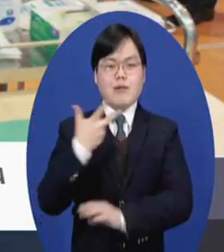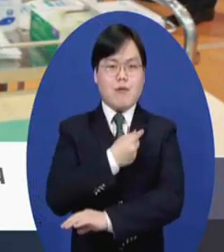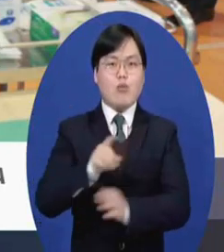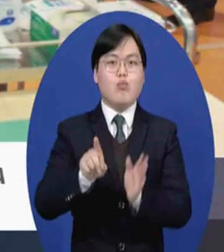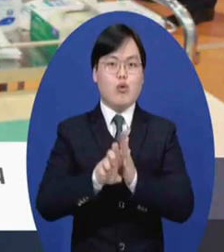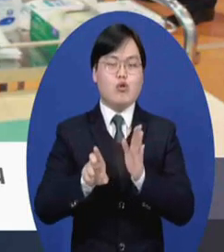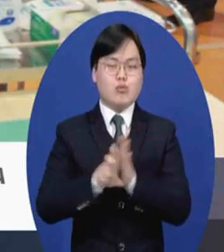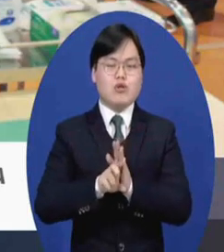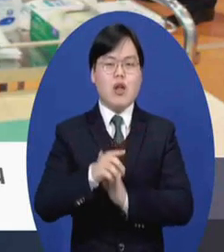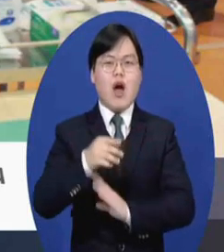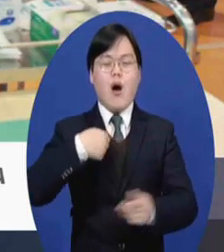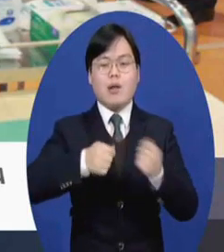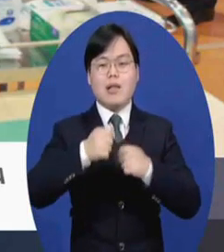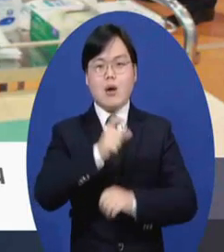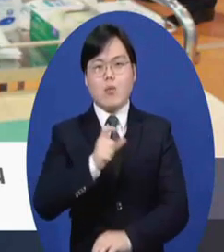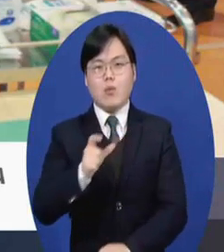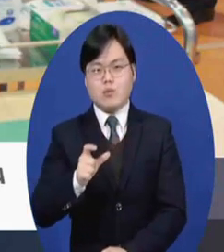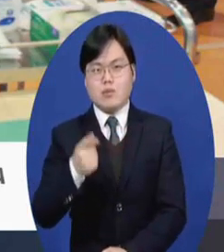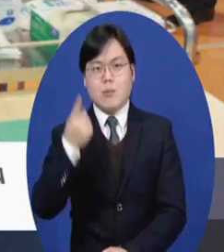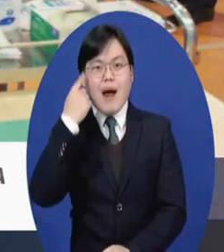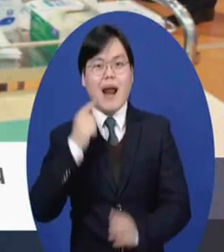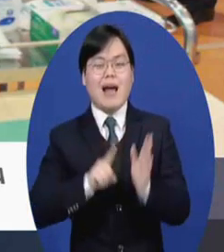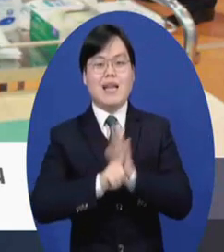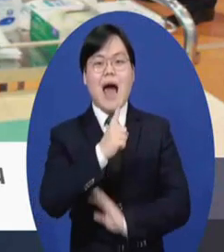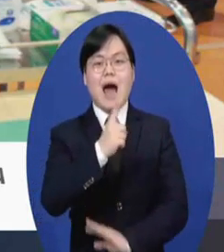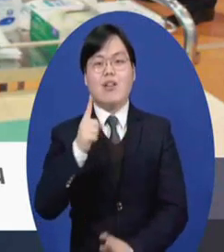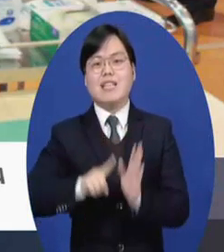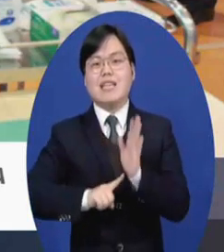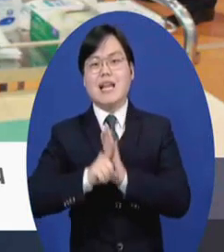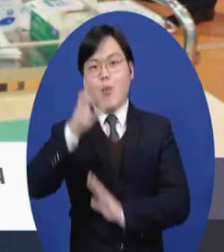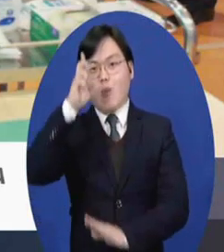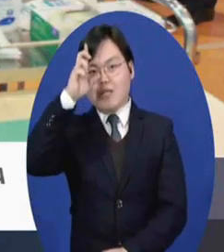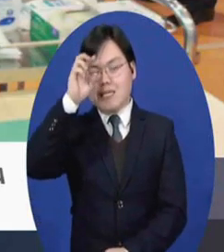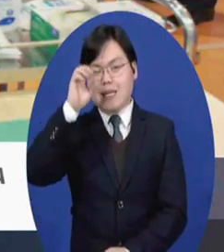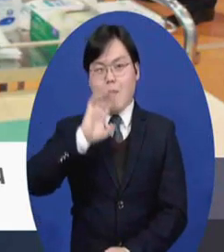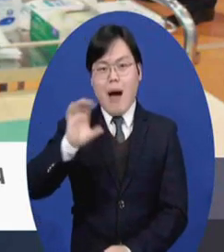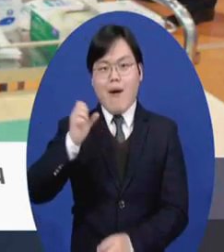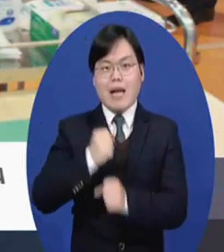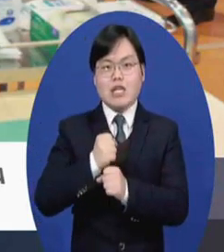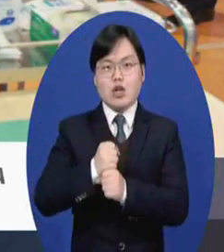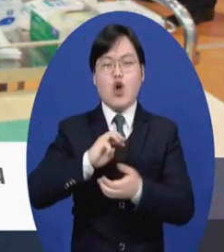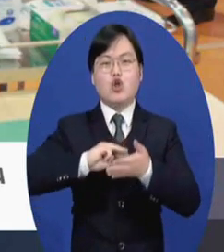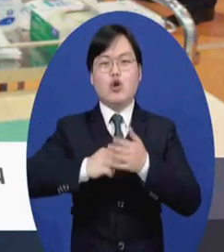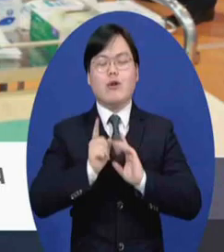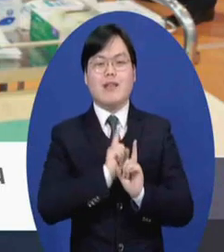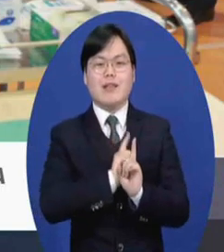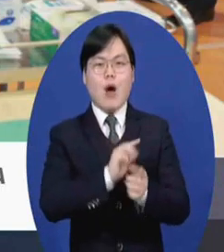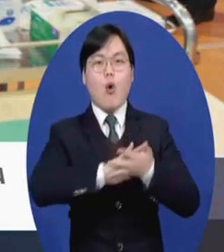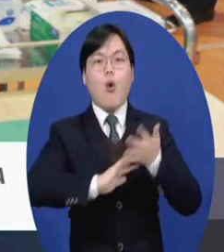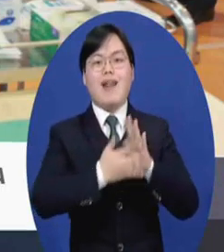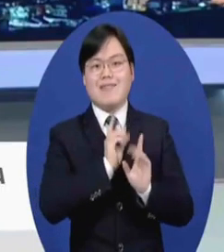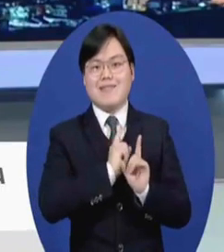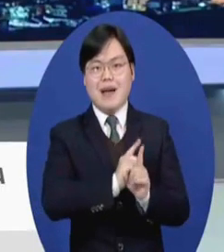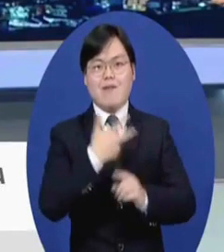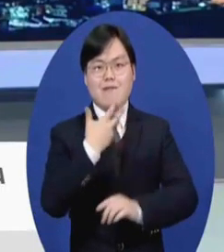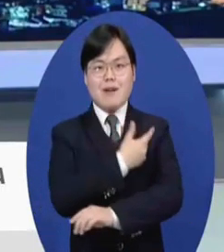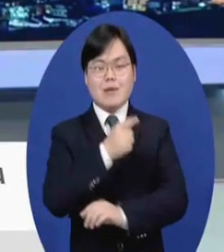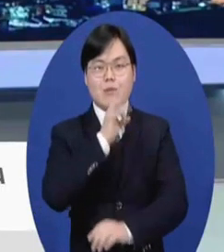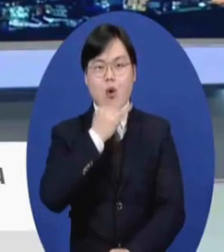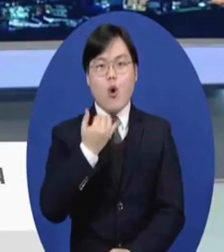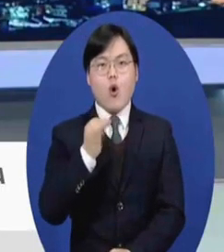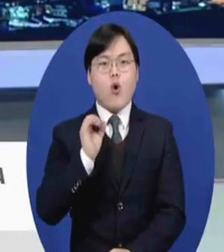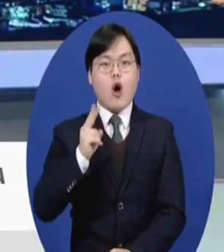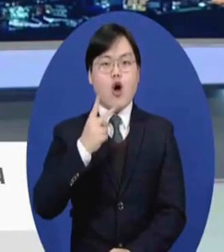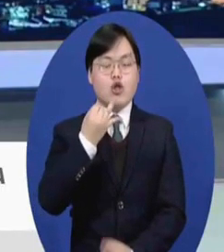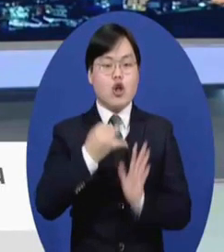худалдаа үйлчлэгний салбарынхан 11-ээс боловсролын байгууллагын багш ажилтан албан хаагчдын их зэргээр төлөвлөгөөний дагуу вакцин хамруулах юм. Улсын онцгой